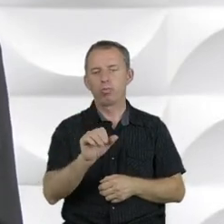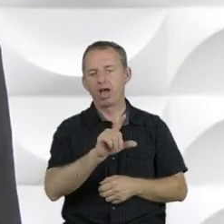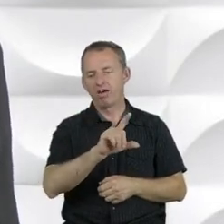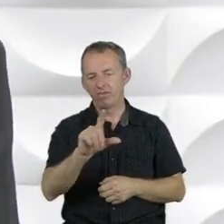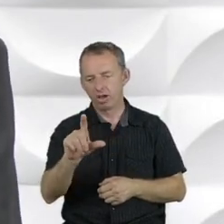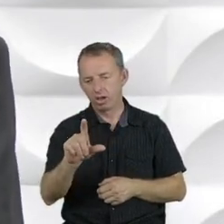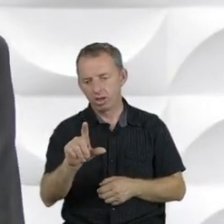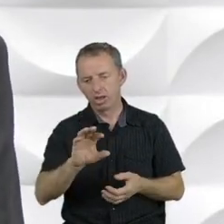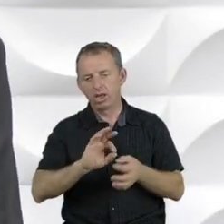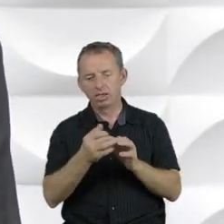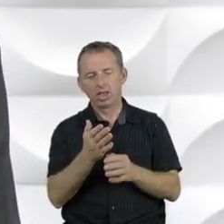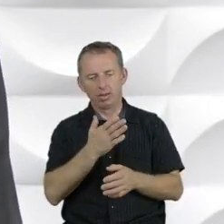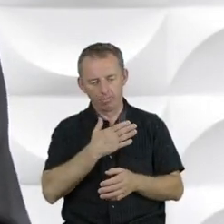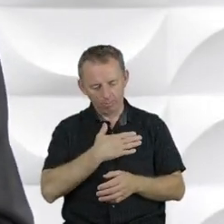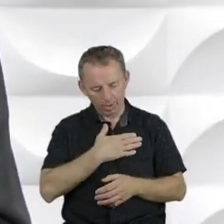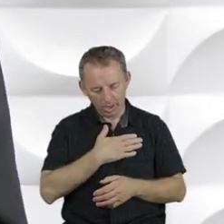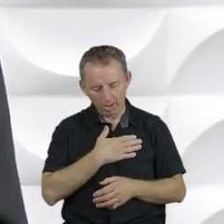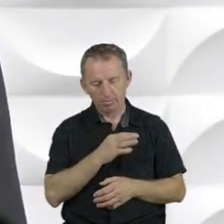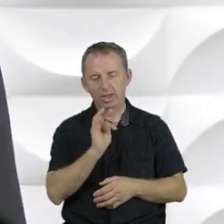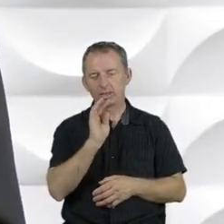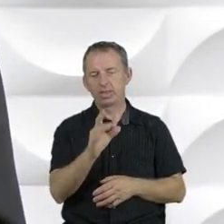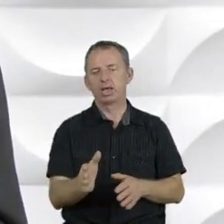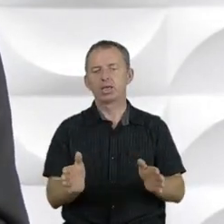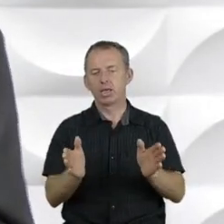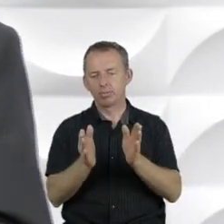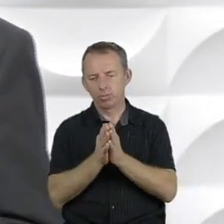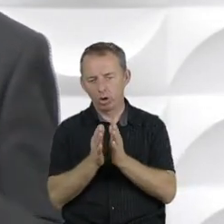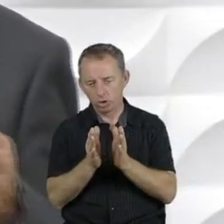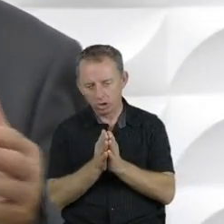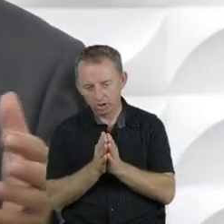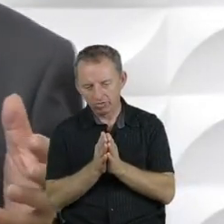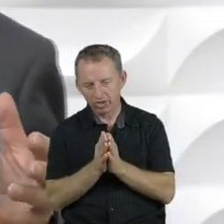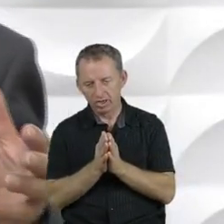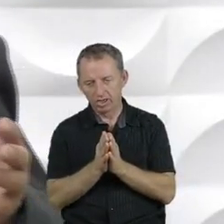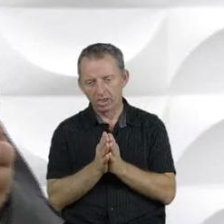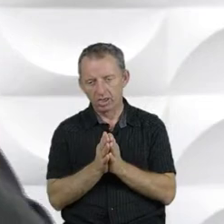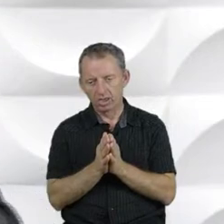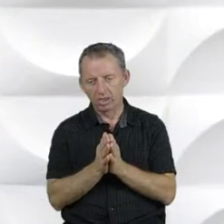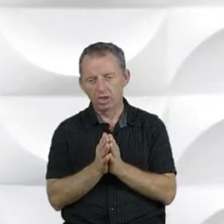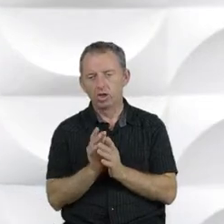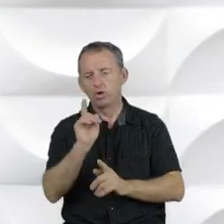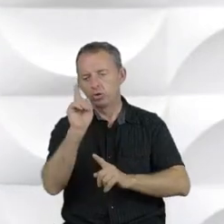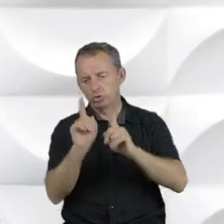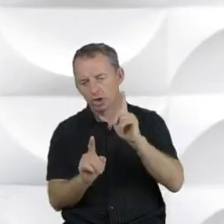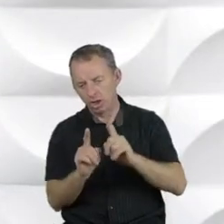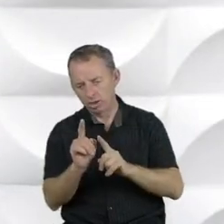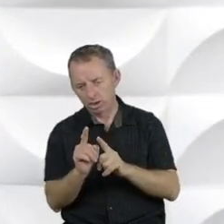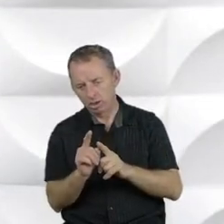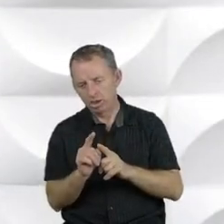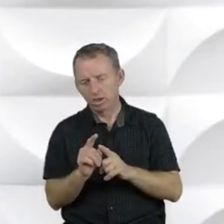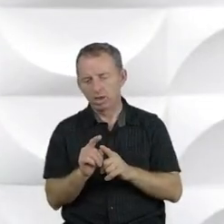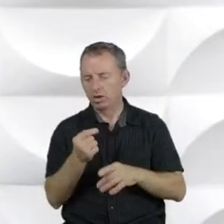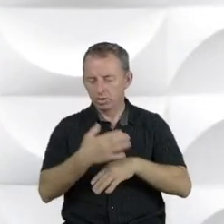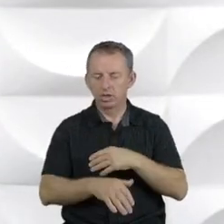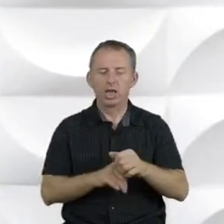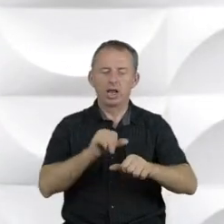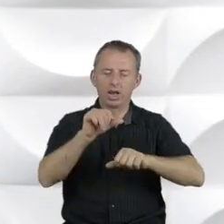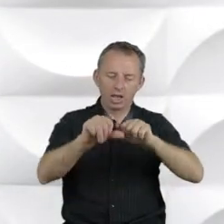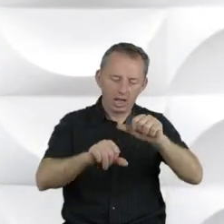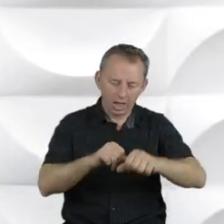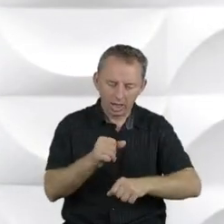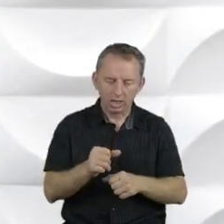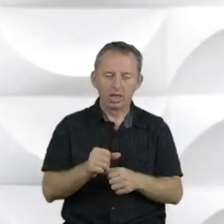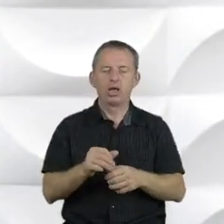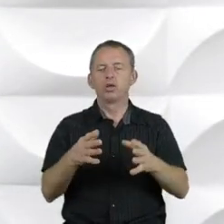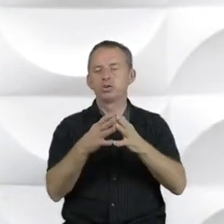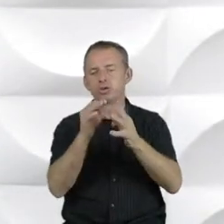Ale gdy mam takie modlitwy i czasem miesiącami, czasem latami,